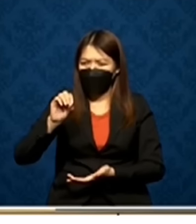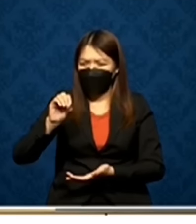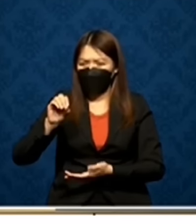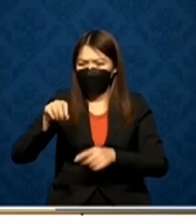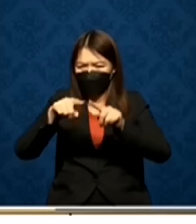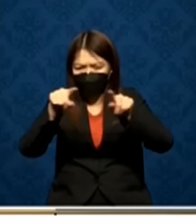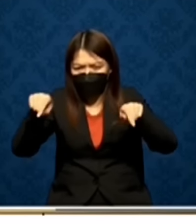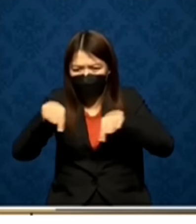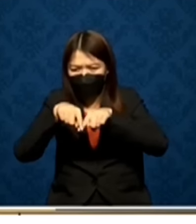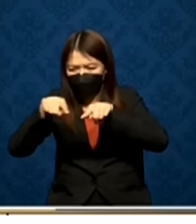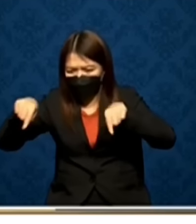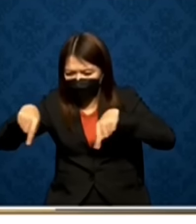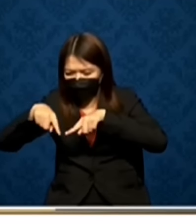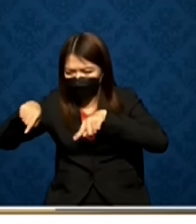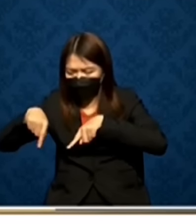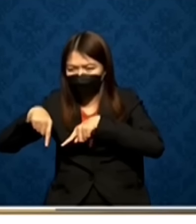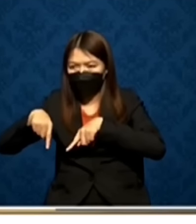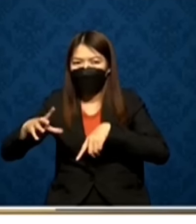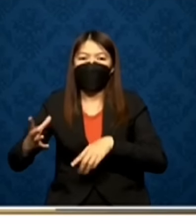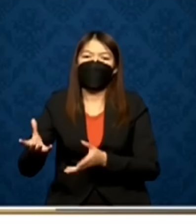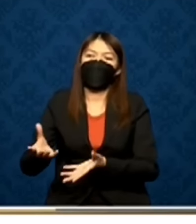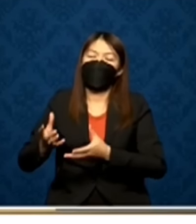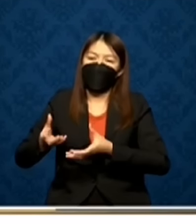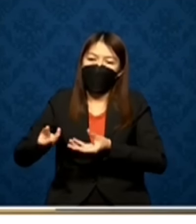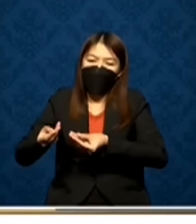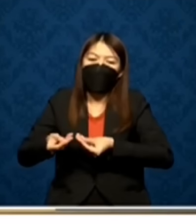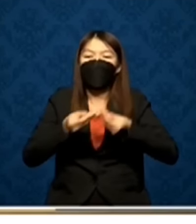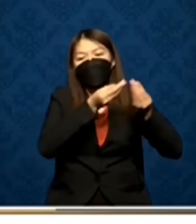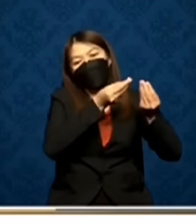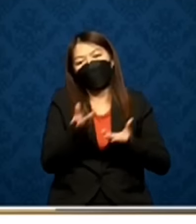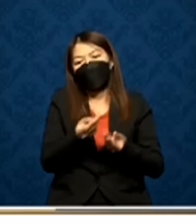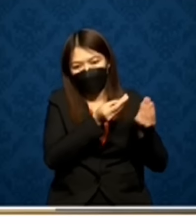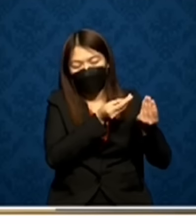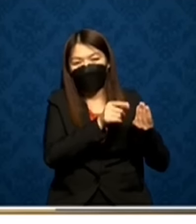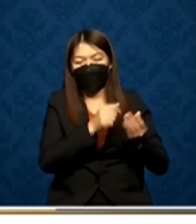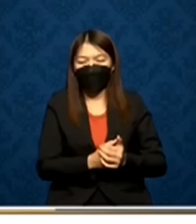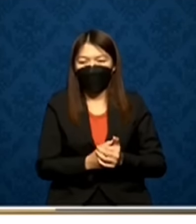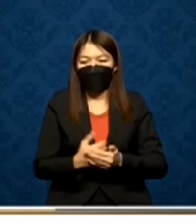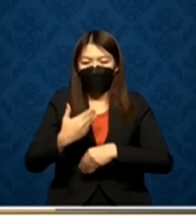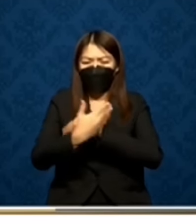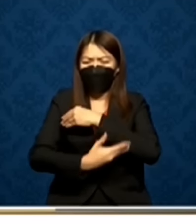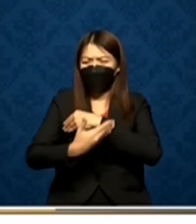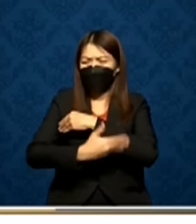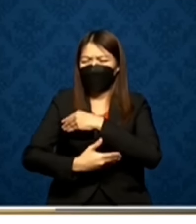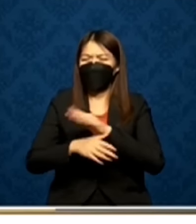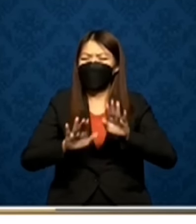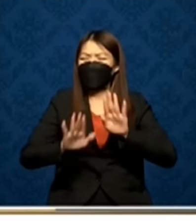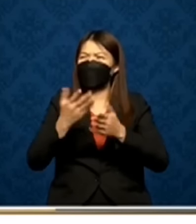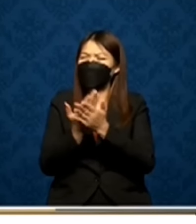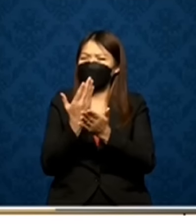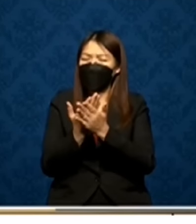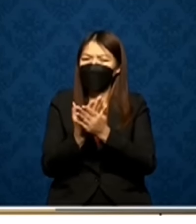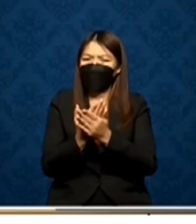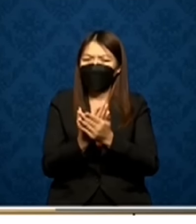ซึ่งเราจะได้เอาแผ่นดินนี้คืนมาเพราะรถไฟก็เองก็บอกว่าที่ดินดังกล่าวราคาประเมิน